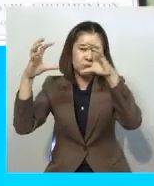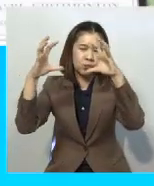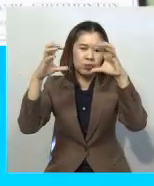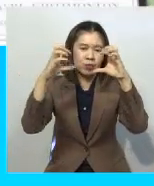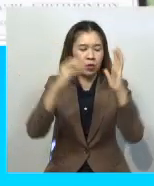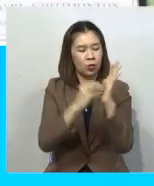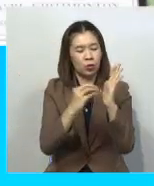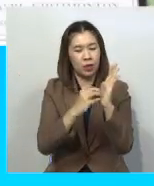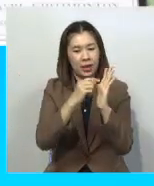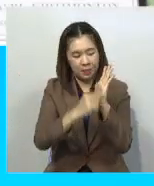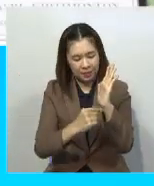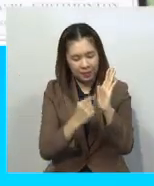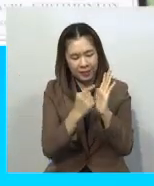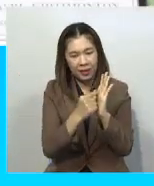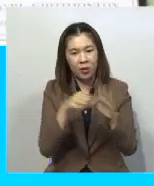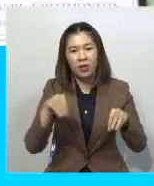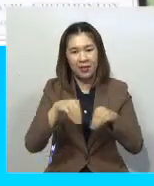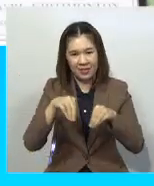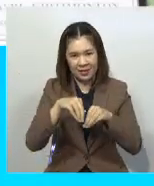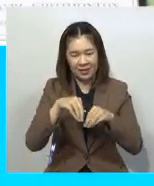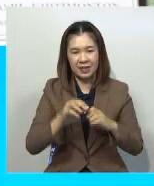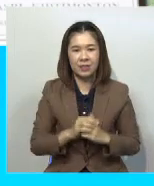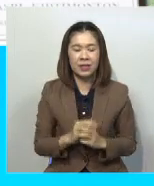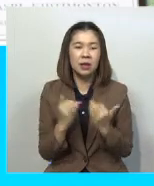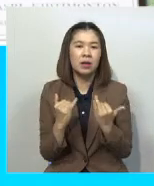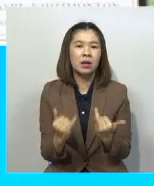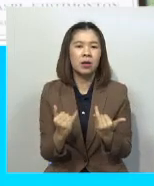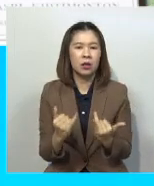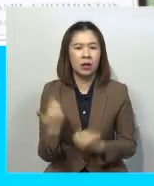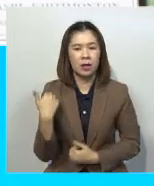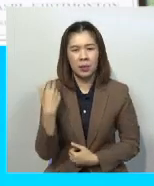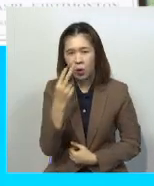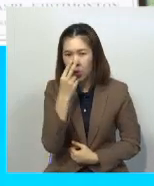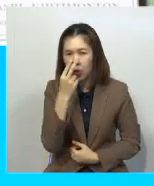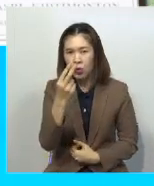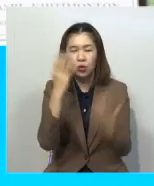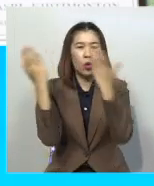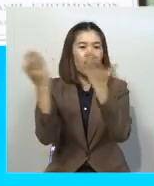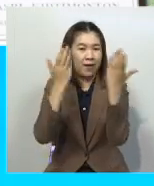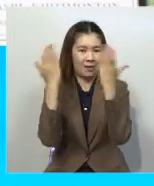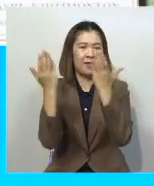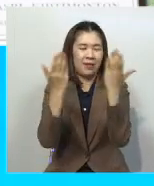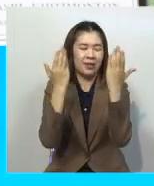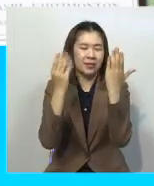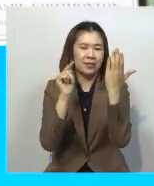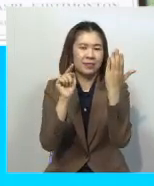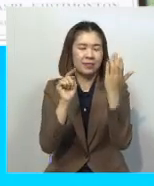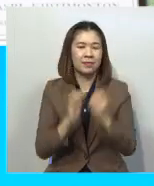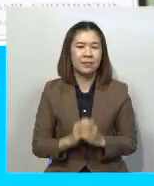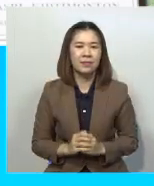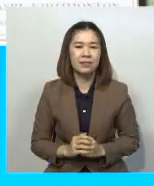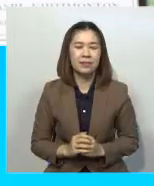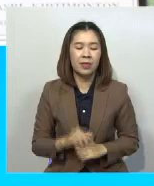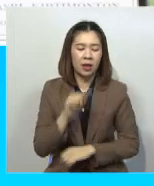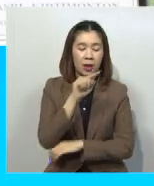ริมณฑลและกรุงเทพมหานครนะครับแต่ในช่วงนี้เนี่ยเรามีการติดตามสภาพอากาศอีกครั้งหนึ่งนะครับซึ่ง